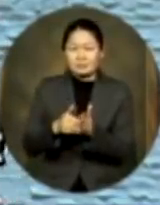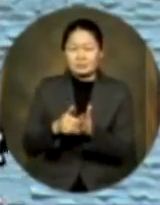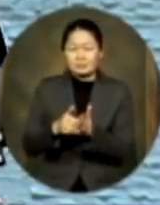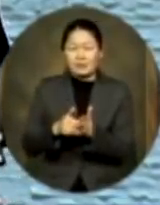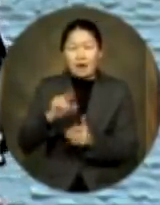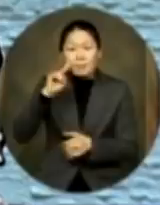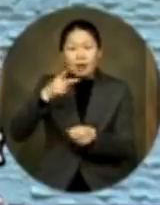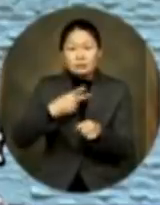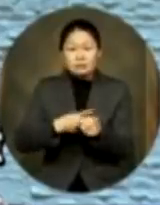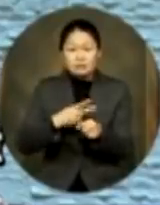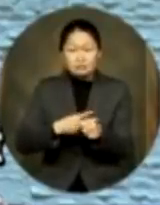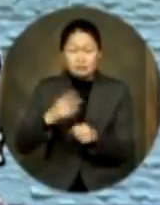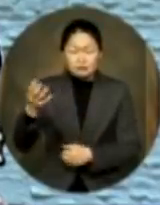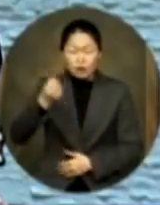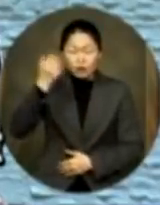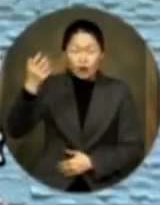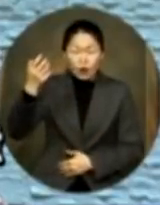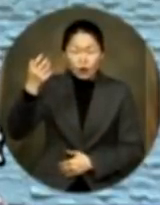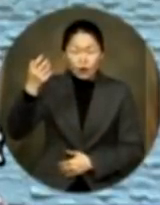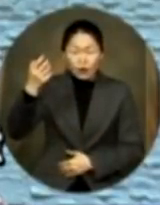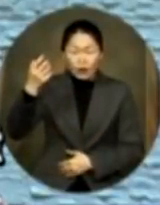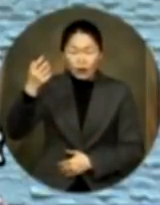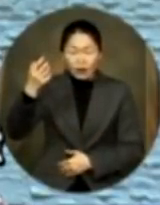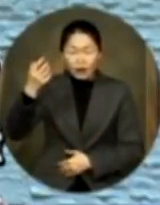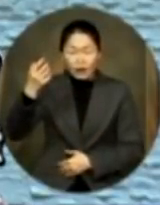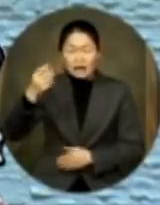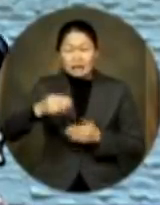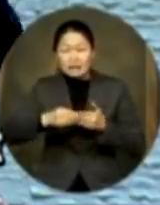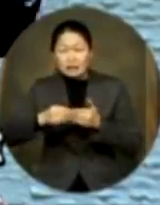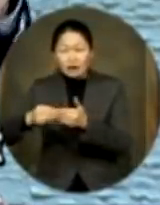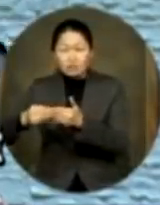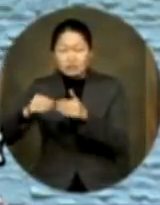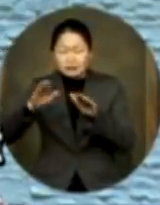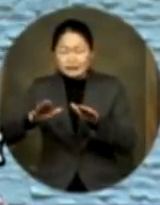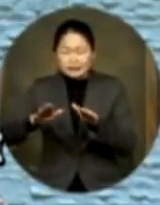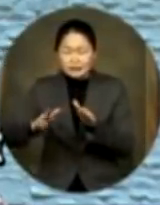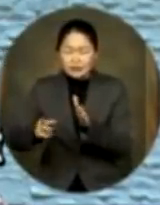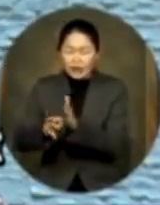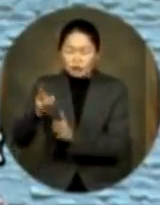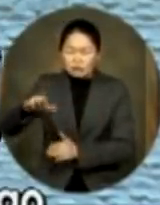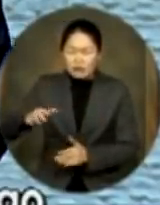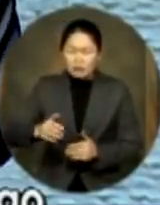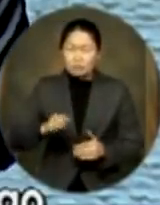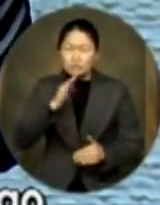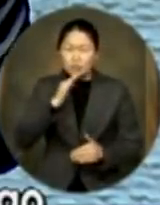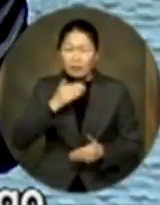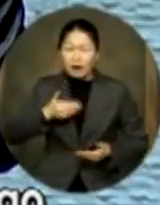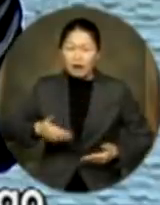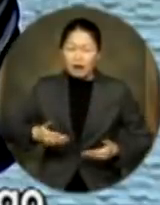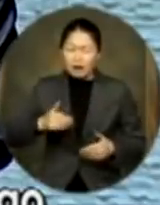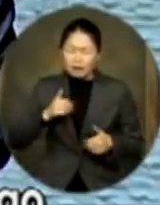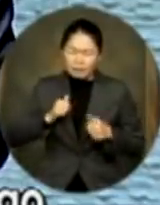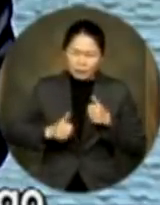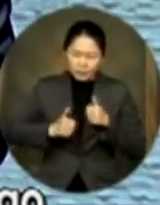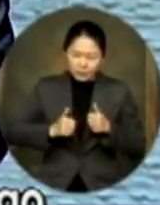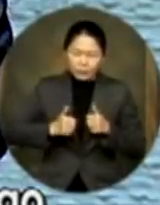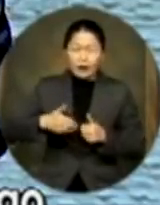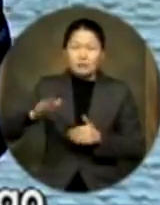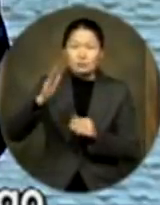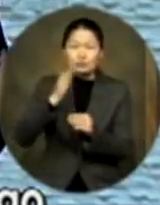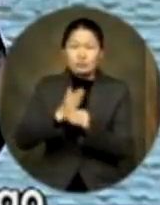아 사도 바울은 성령에 매여 서 지금 예루살렘으로 부 질환이 가고 있는데 또 사도 바울 주변에 있는 다른